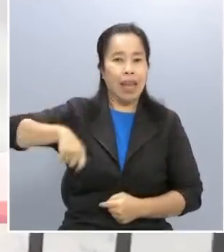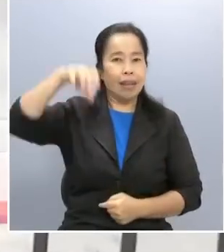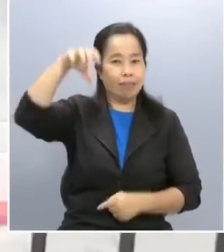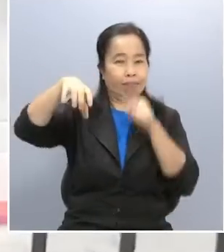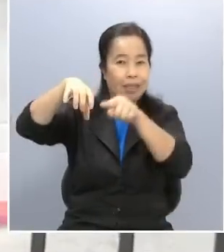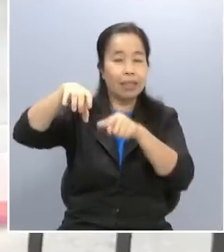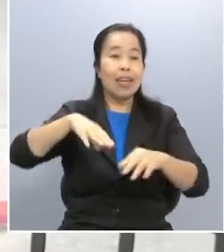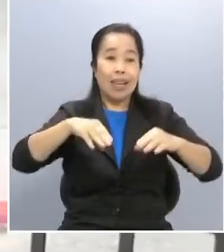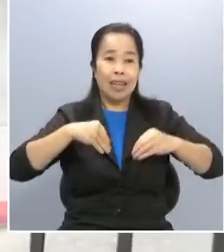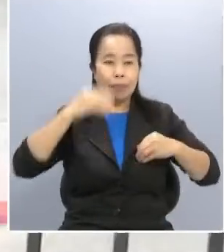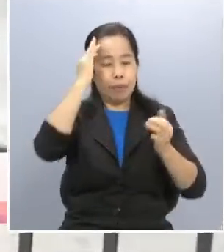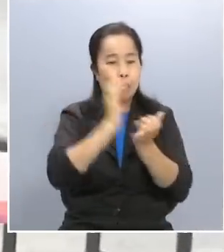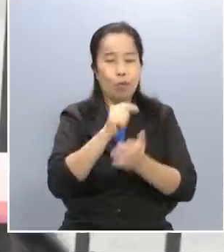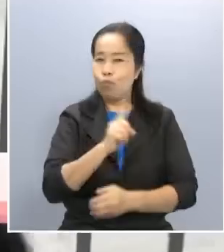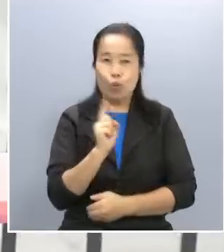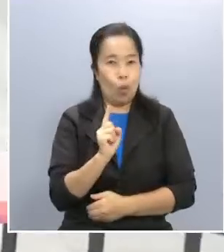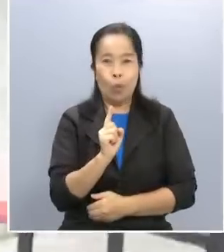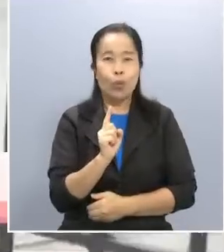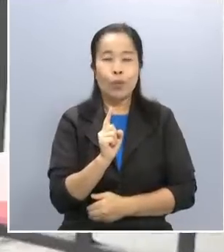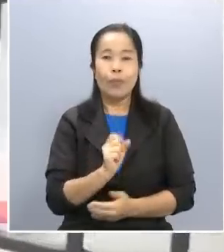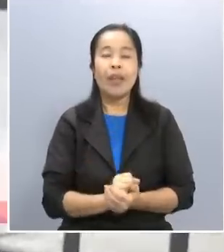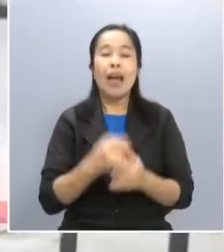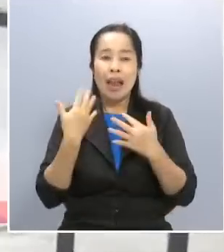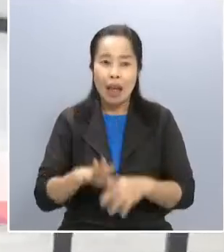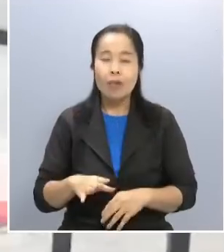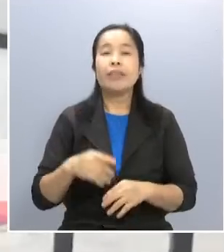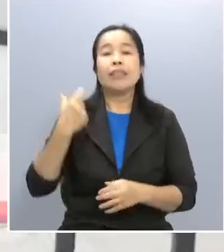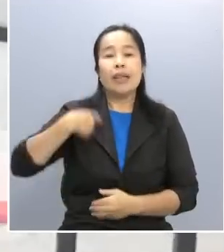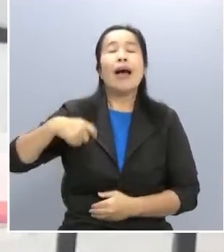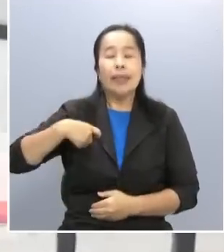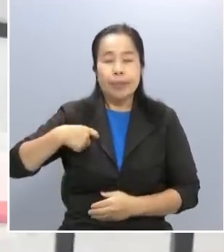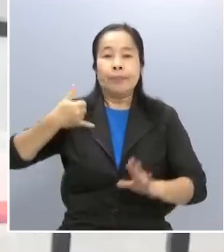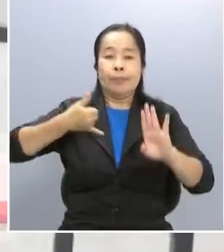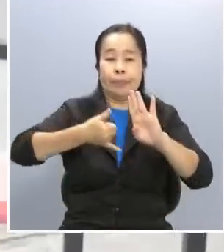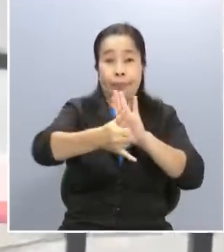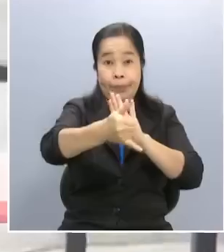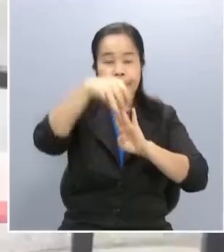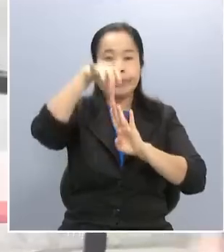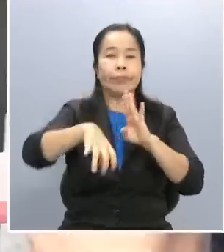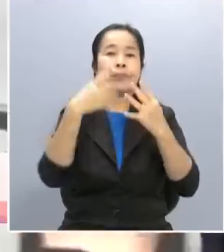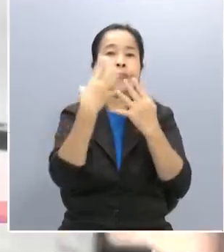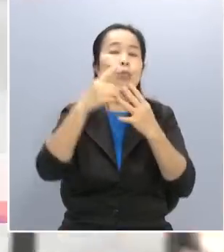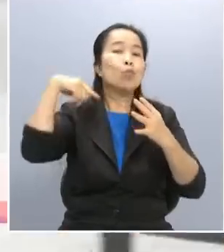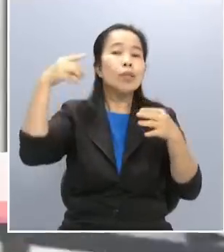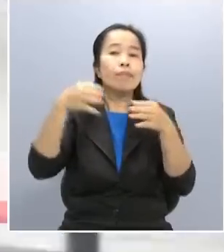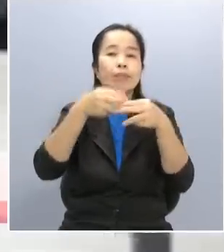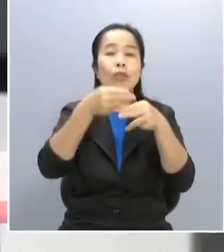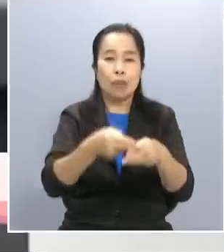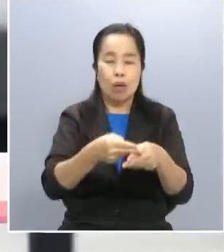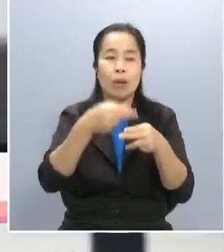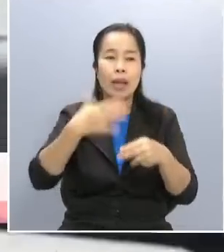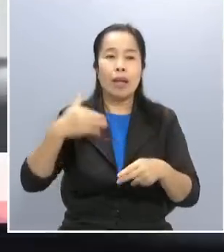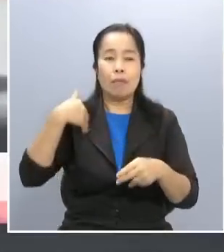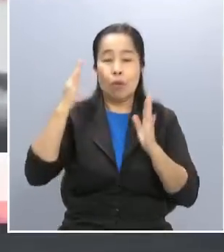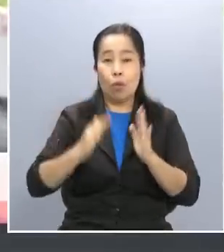สารภาพในชั้นพนักงานสอบสวนค่ะหลังจากนั้นทนายความก็เดินเข้าไปในทัณฑสถานหญิงกลางนะคะมีเจ้าหน้าที่ของ